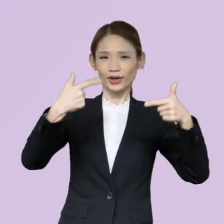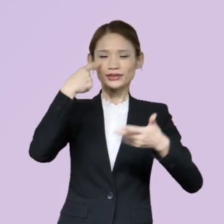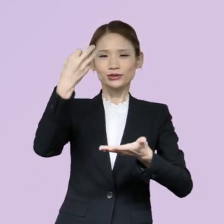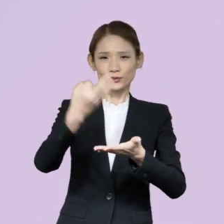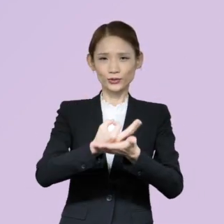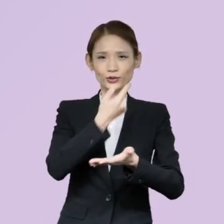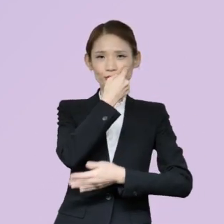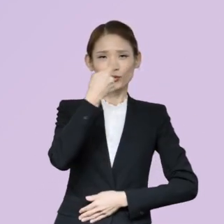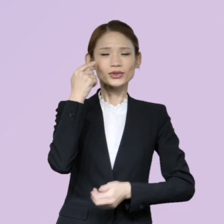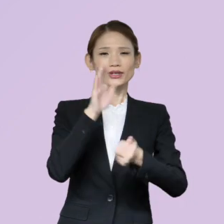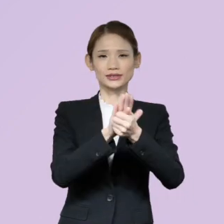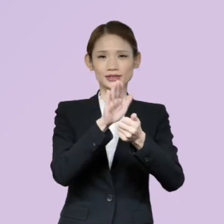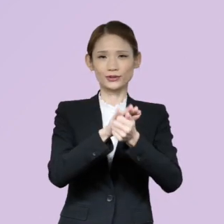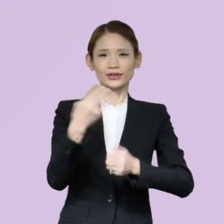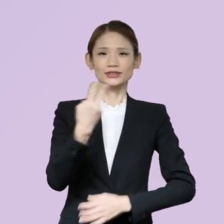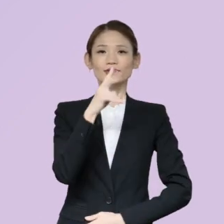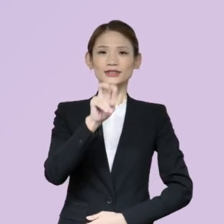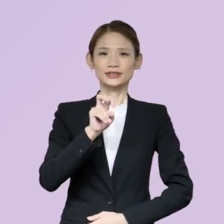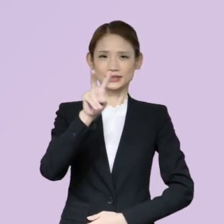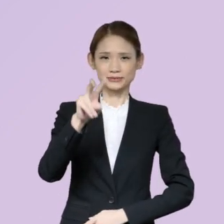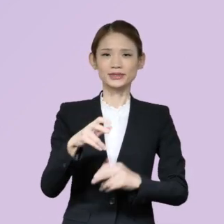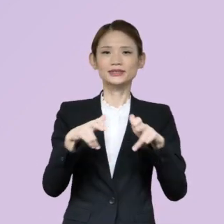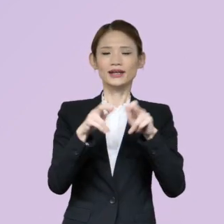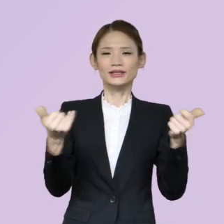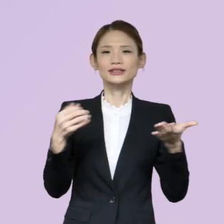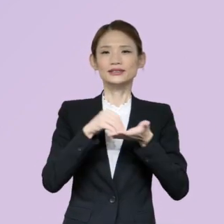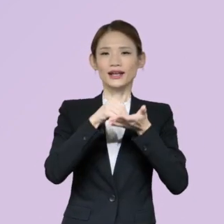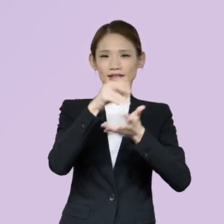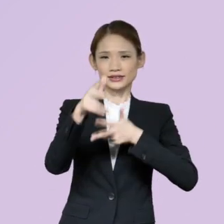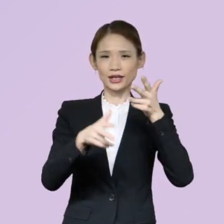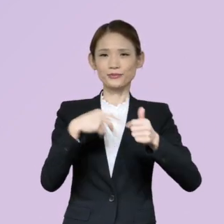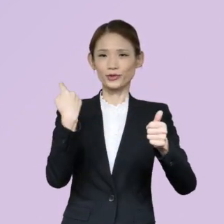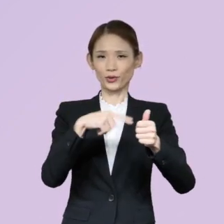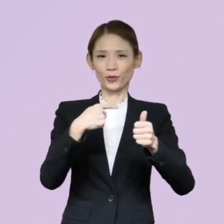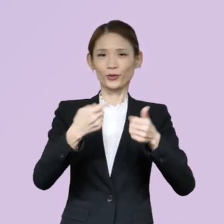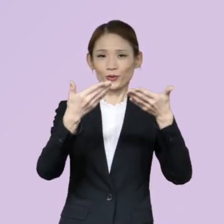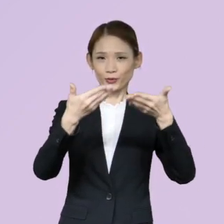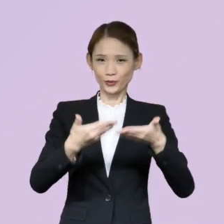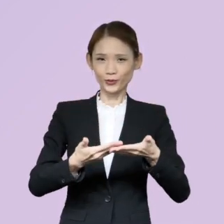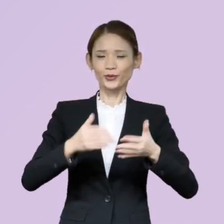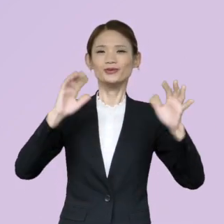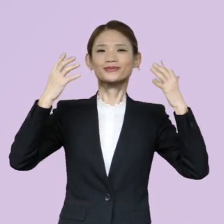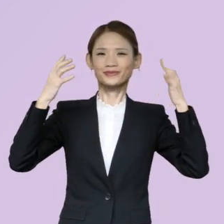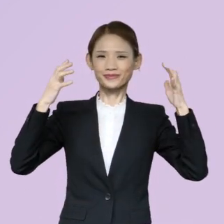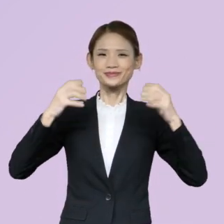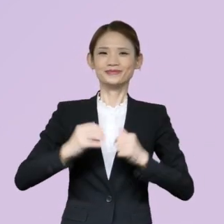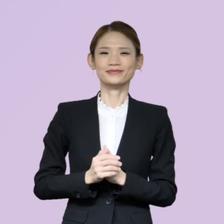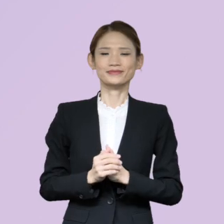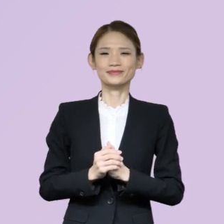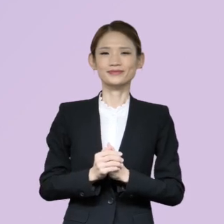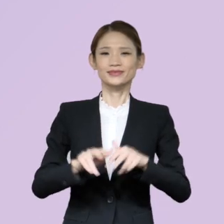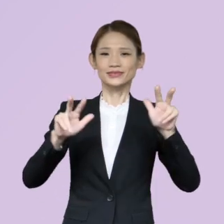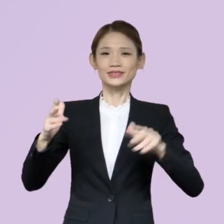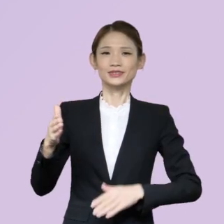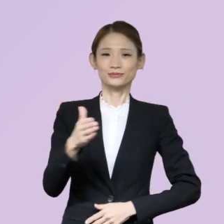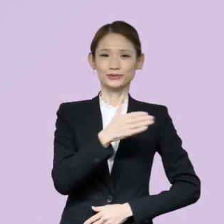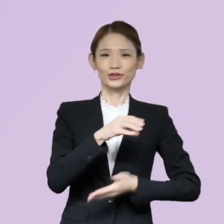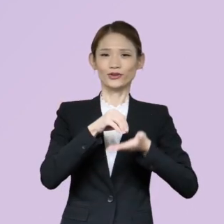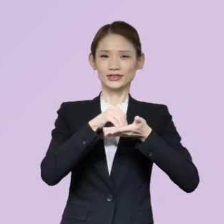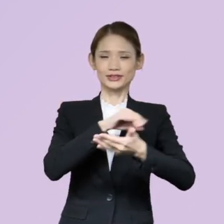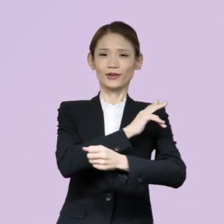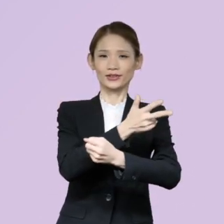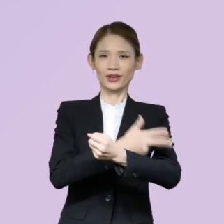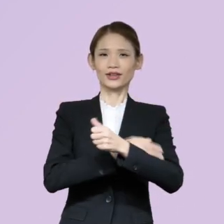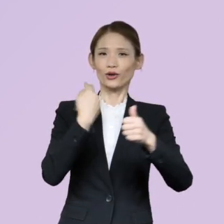보장을 지원하는 2022 장애인 일자리 사업 교육에 오신 여러분을 진심으로 환영합니다. 지금부터